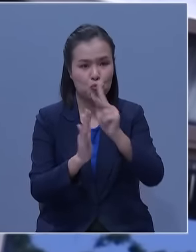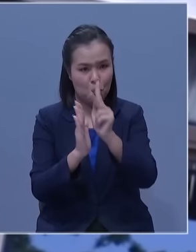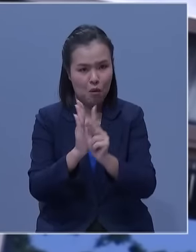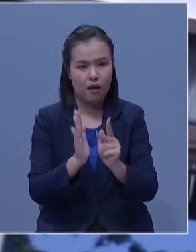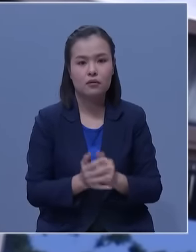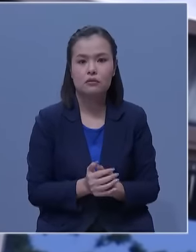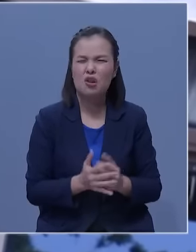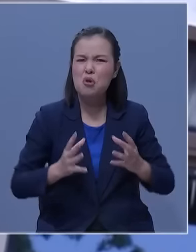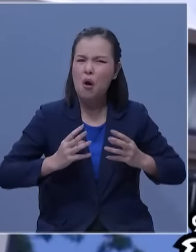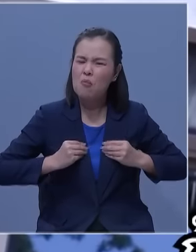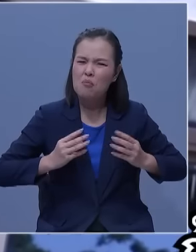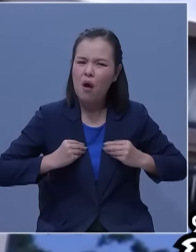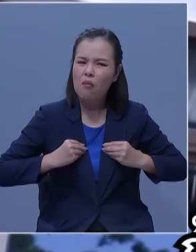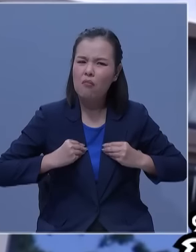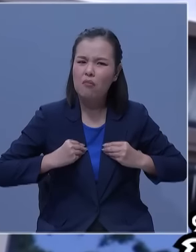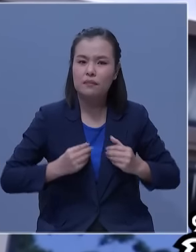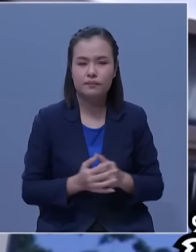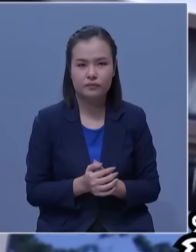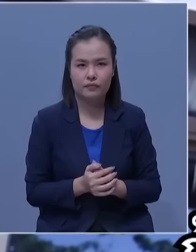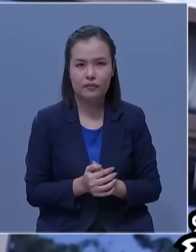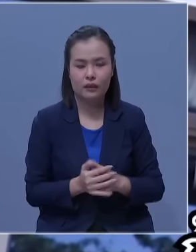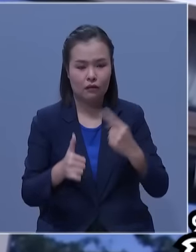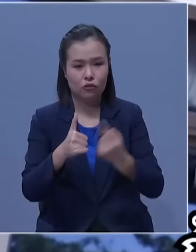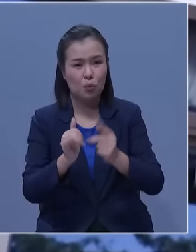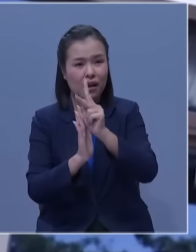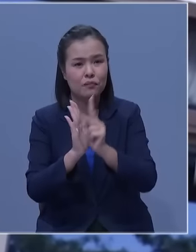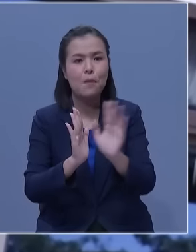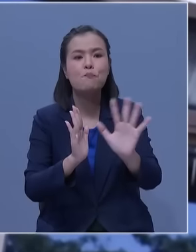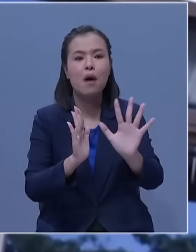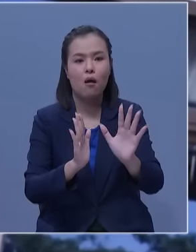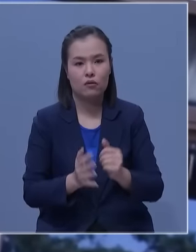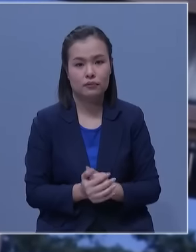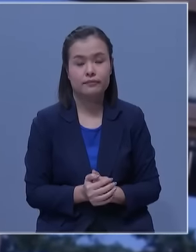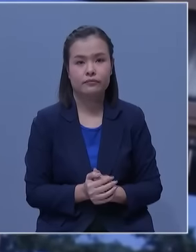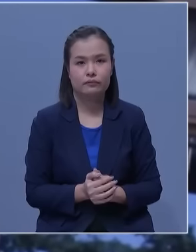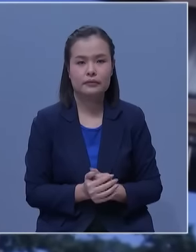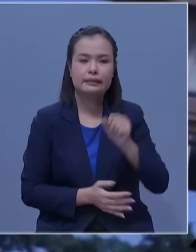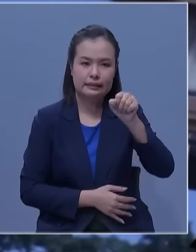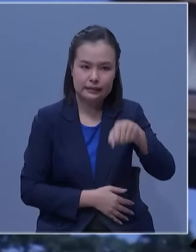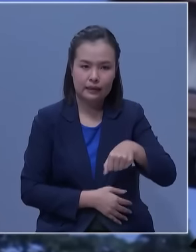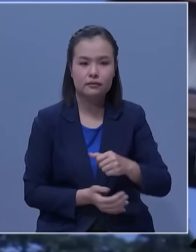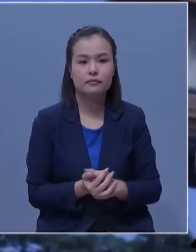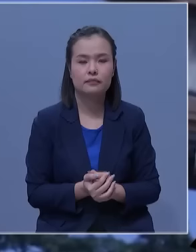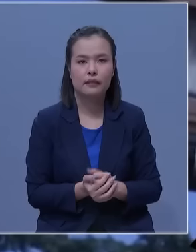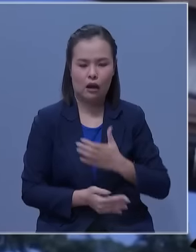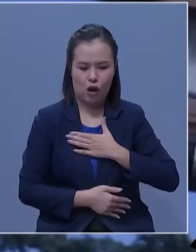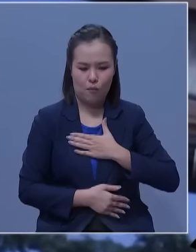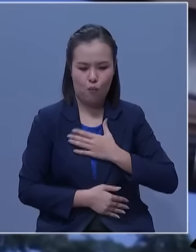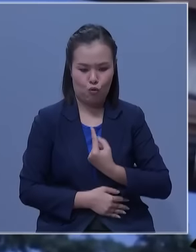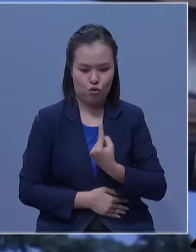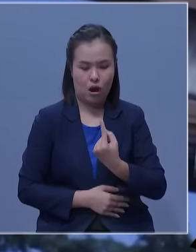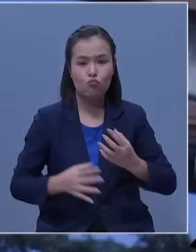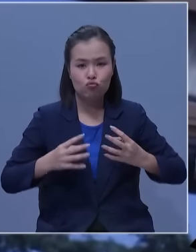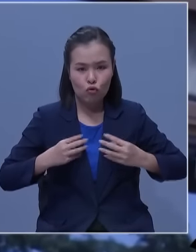คือคำว่ายินยอมนี่คือยังไง ถ้ายินยอมคือว่าพี่ชายได้ไม่ทั่ว ไม่ถูกดำเนินคดี ครับป้อง ให้เราย ินยอมคนเดียวคือว่าลุ